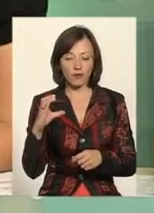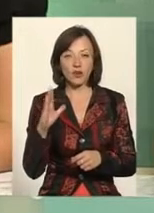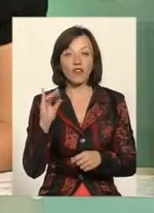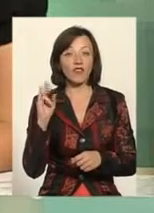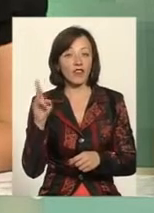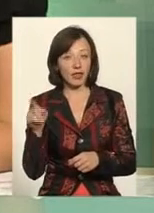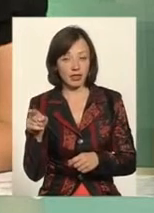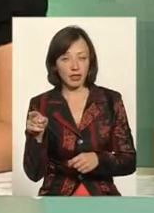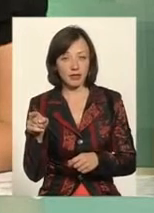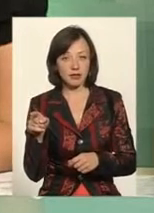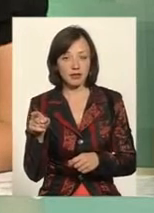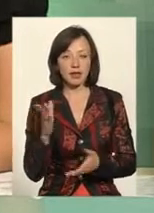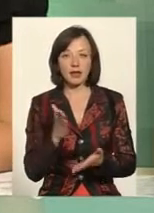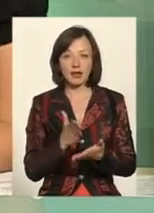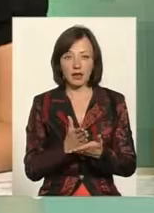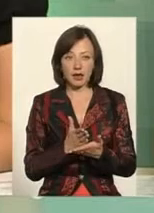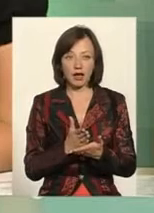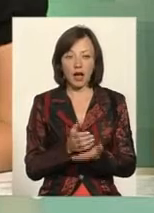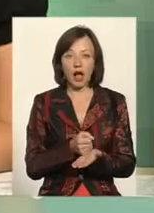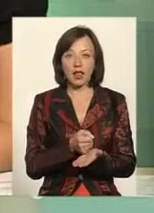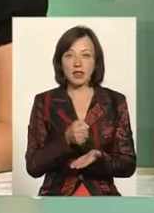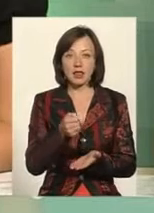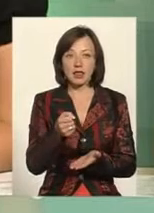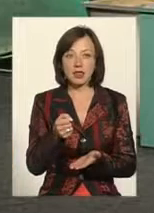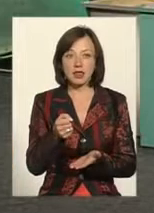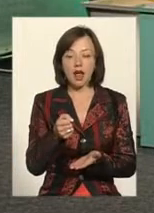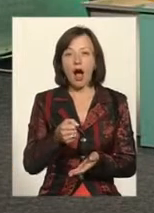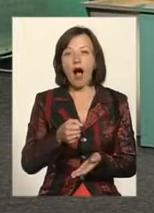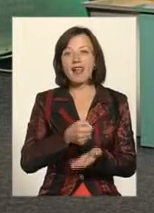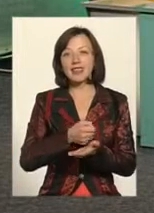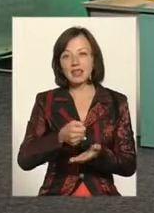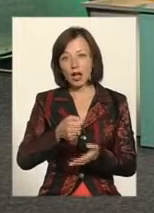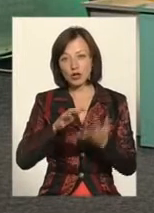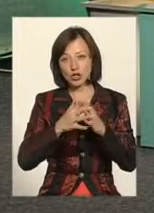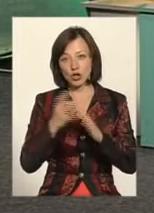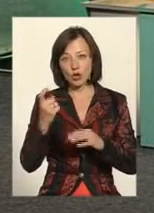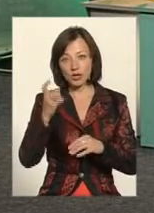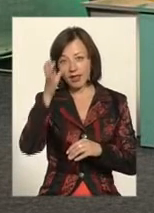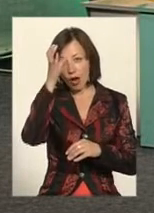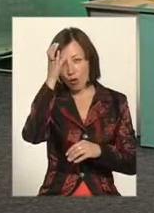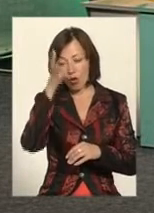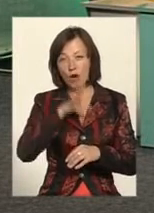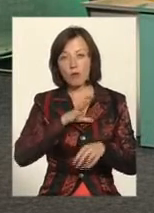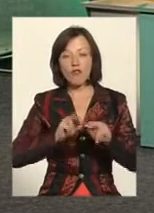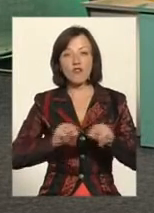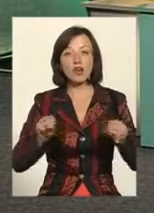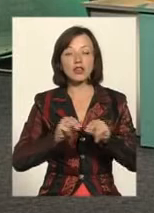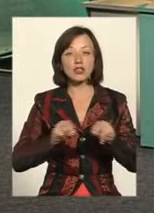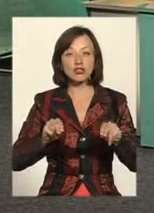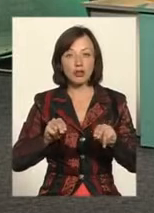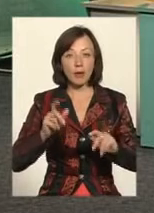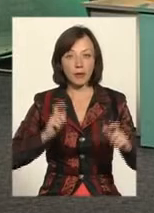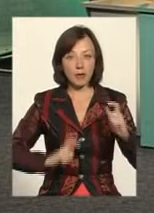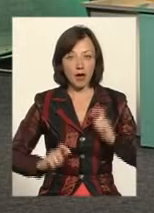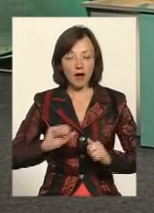Він є кандидатом сільхознаук. Був викладачем в сільхозколеджі